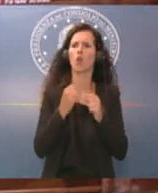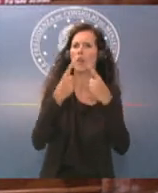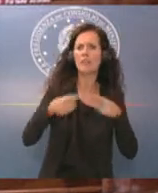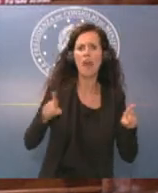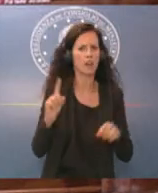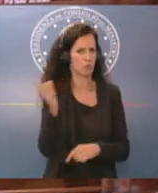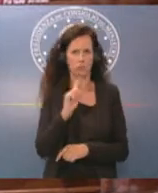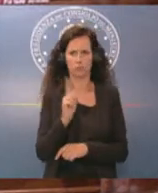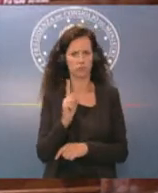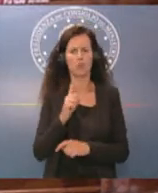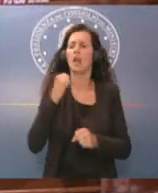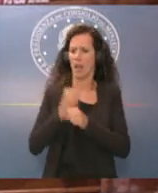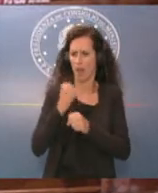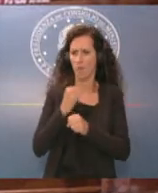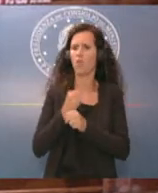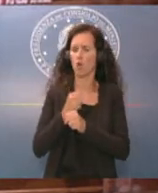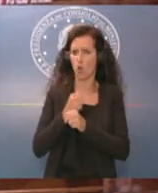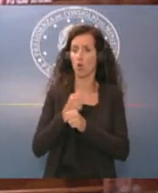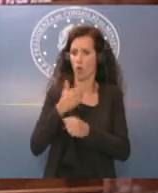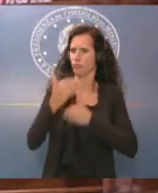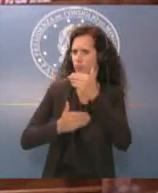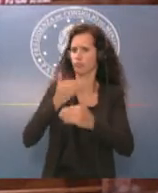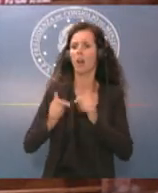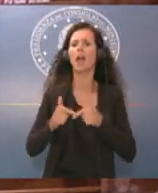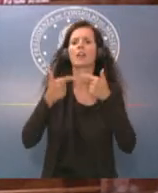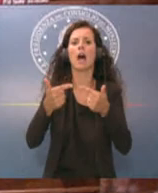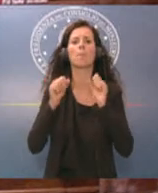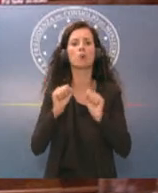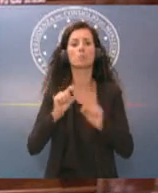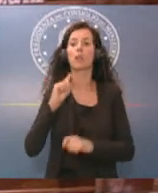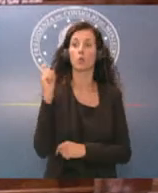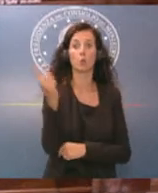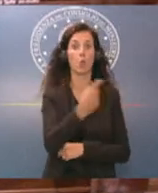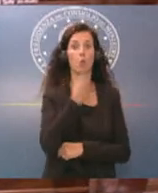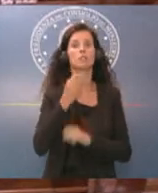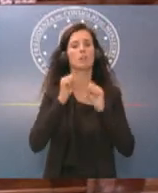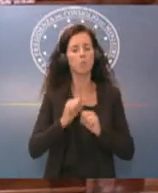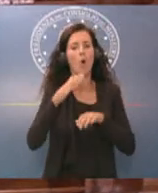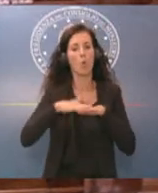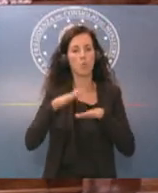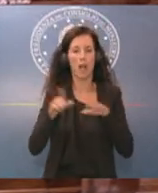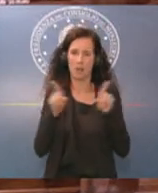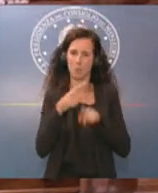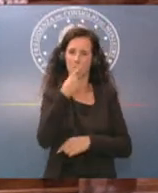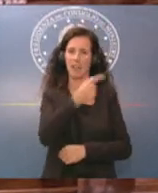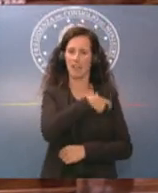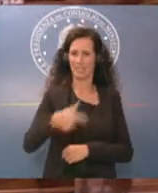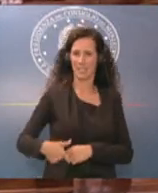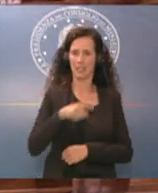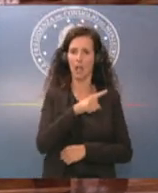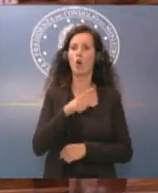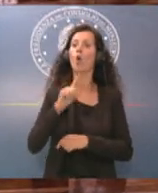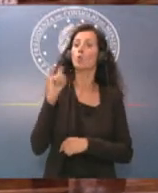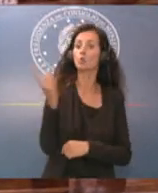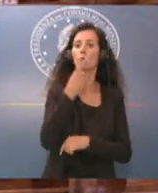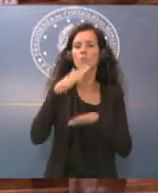modo consentono a tutti di usufruire, come diceva il sindaco prima, degli stessi diritti. E